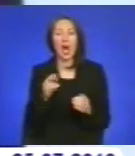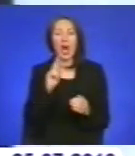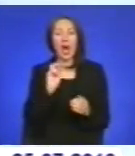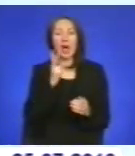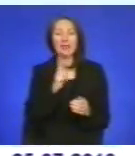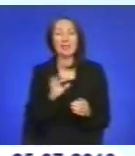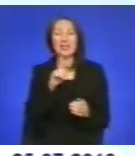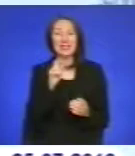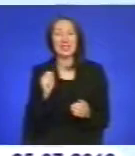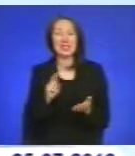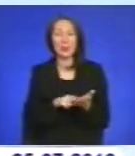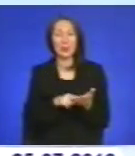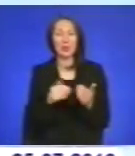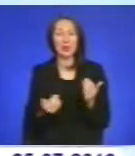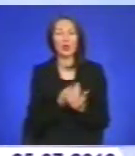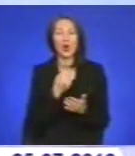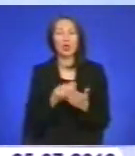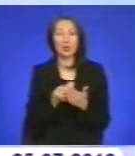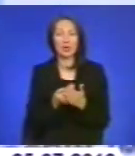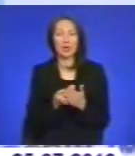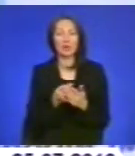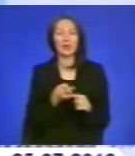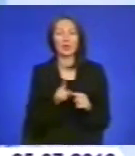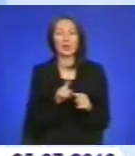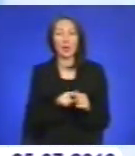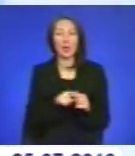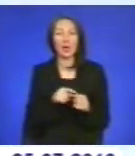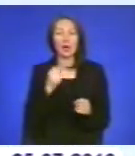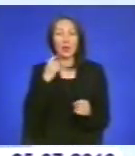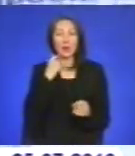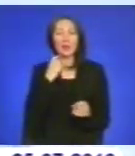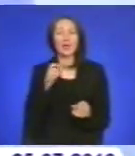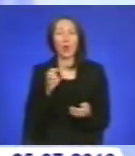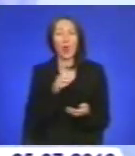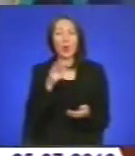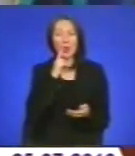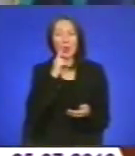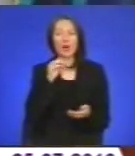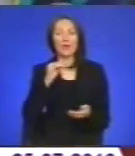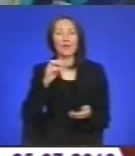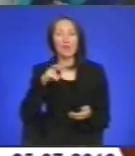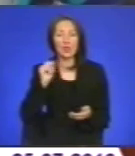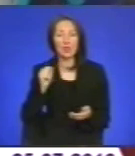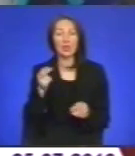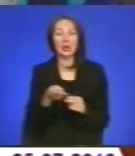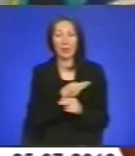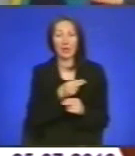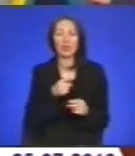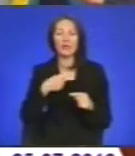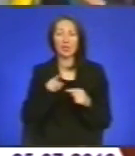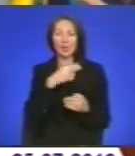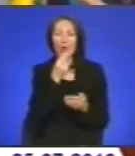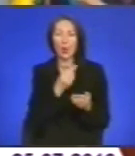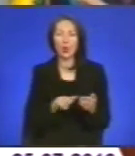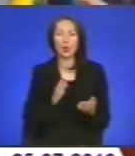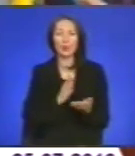для вина та лікеро-горілчаних виробів, цигарок з фільтром та без, чітко відрізнятимуться за кольором та матимуть відповідне маркування. Наразі в Україні